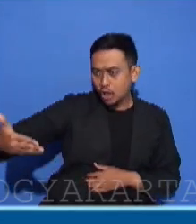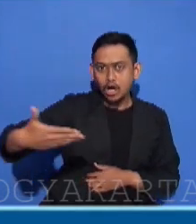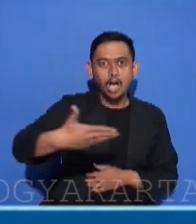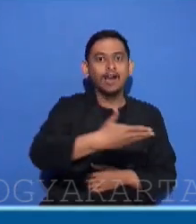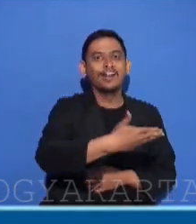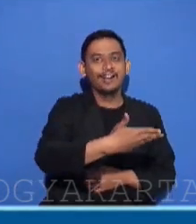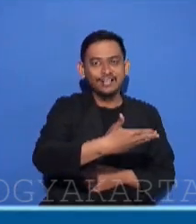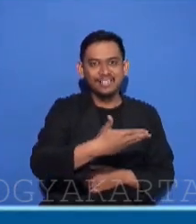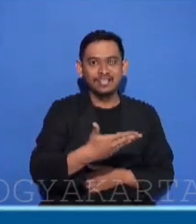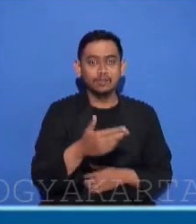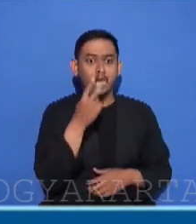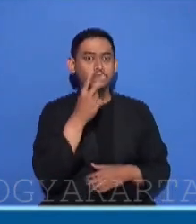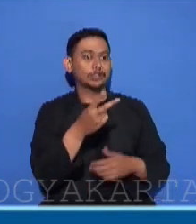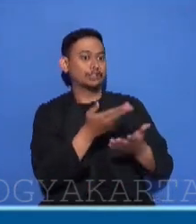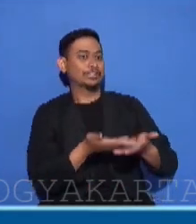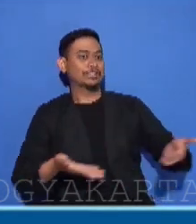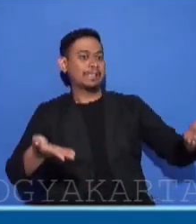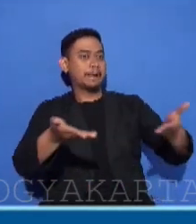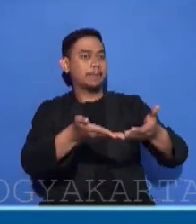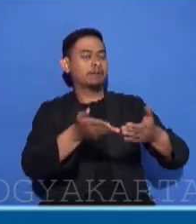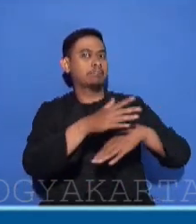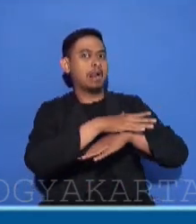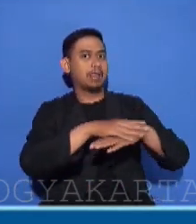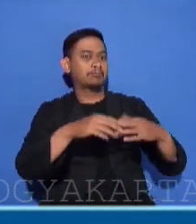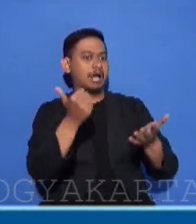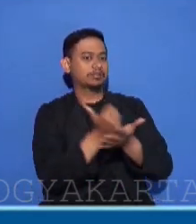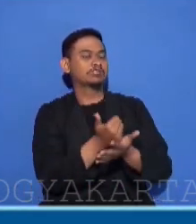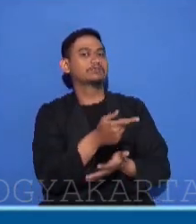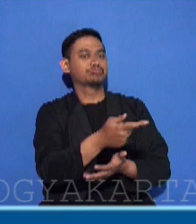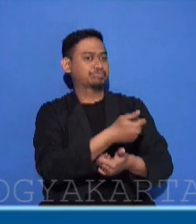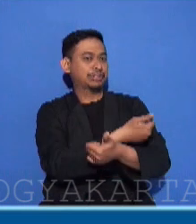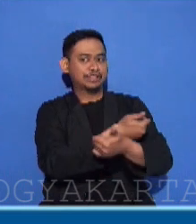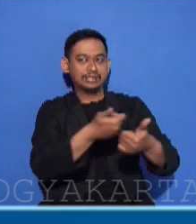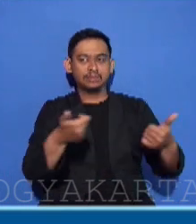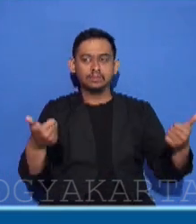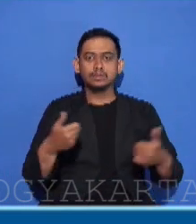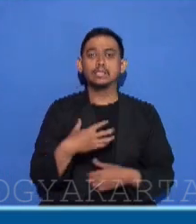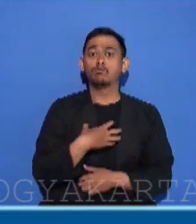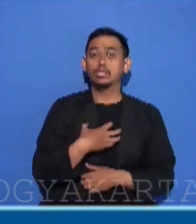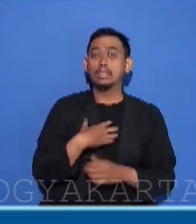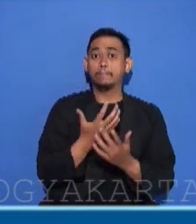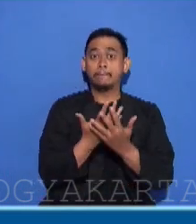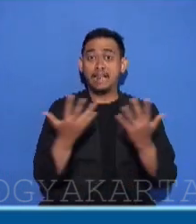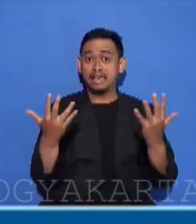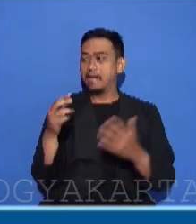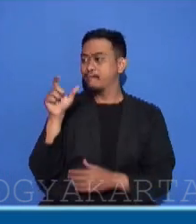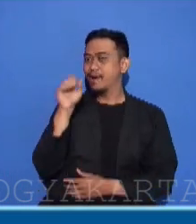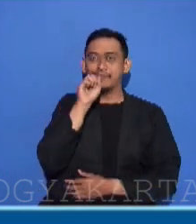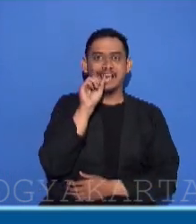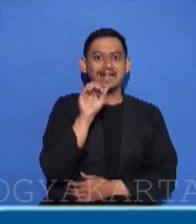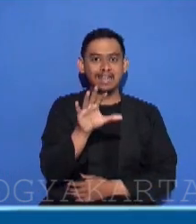kawontenanipun Inggih Tase Sarwo alami miturut warga ing papan meniko pesisir Dewa Ruci Regen